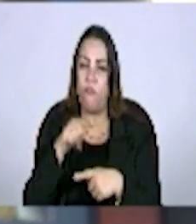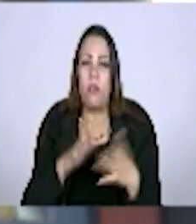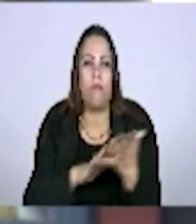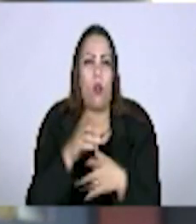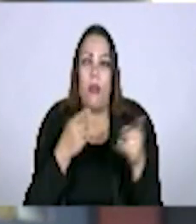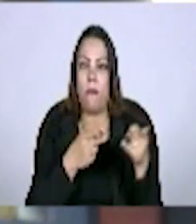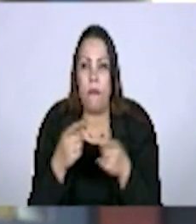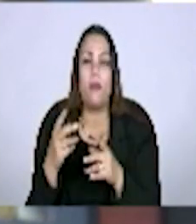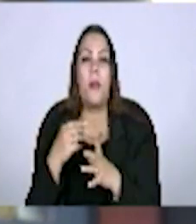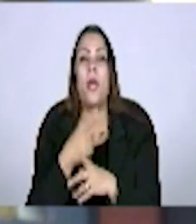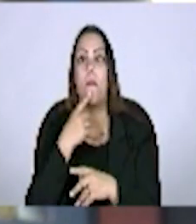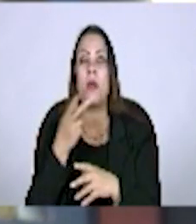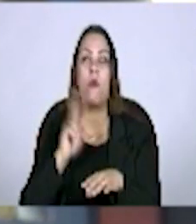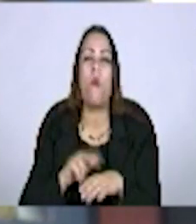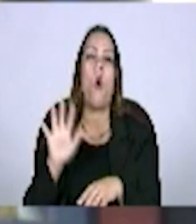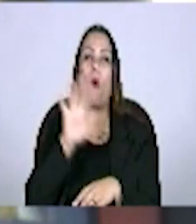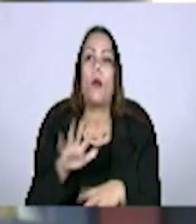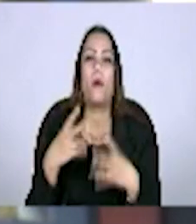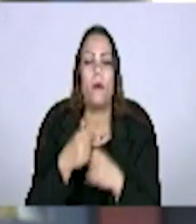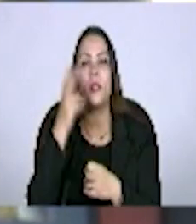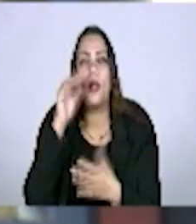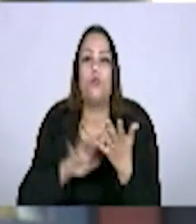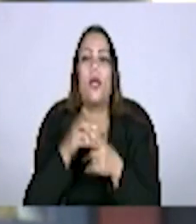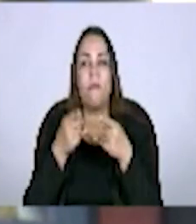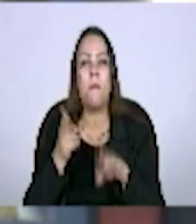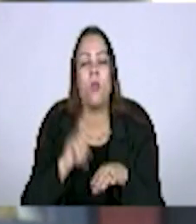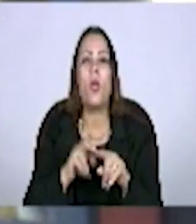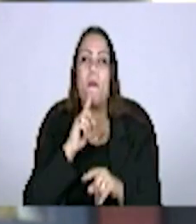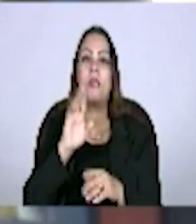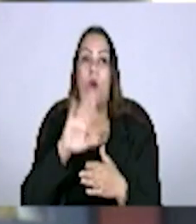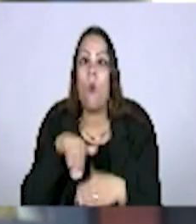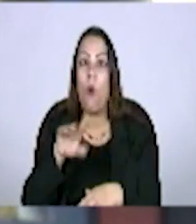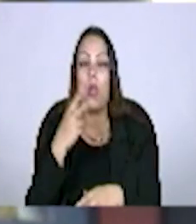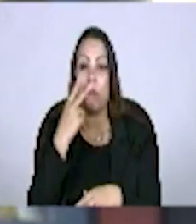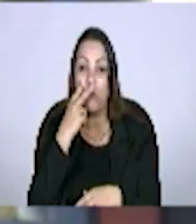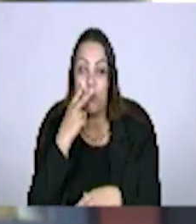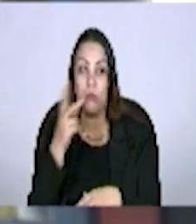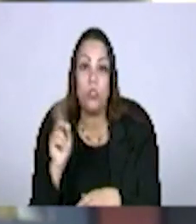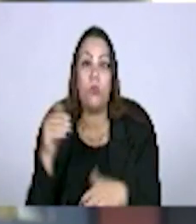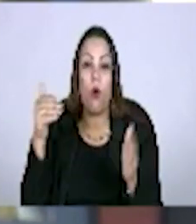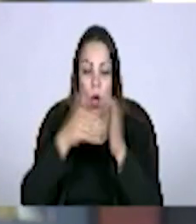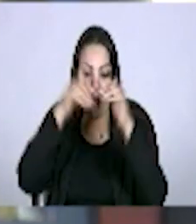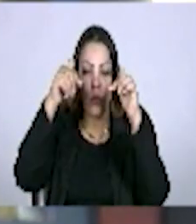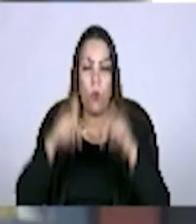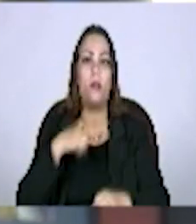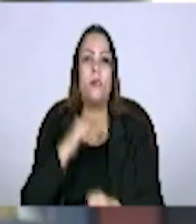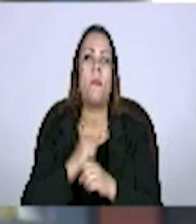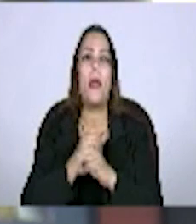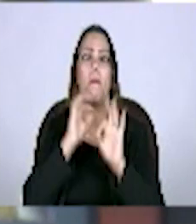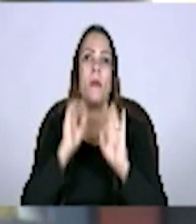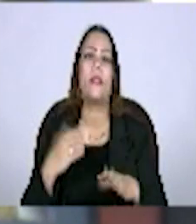توتر في بعض العلاقات الاوروبيه مع اسرائيل ولكن كل ده لم يترجم حتى الان في اجراء عملي